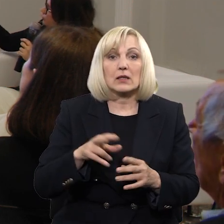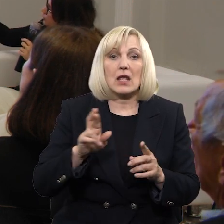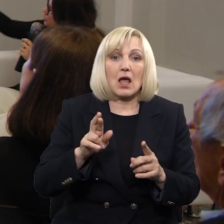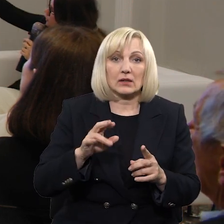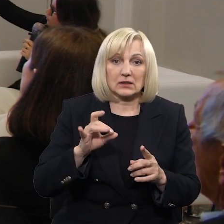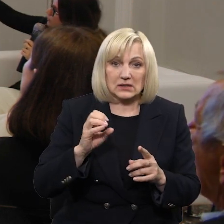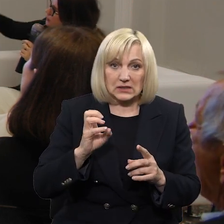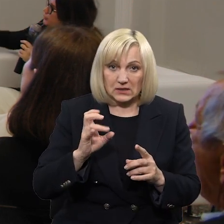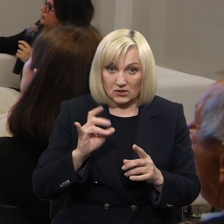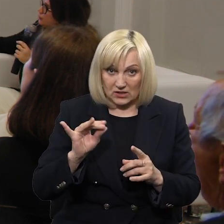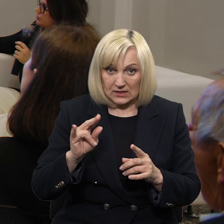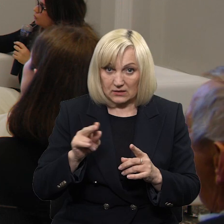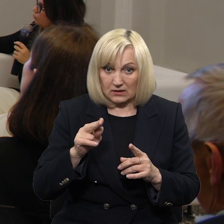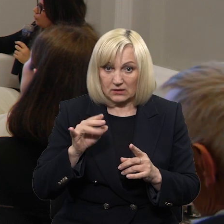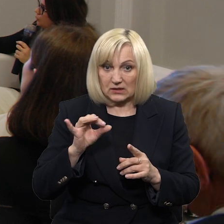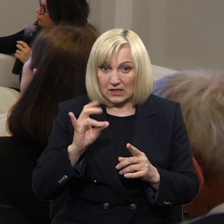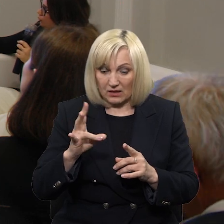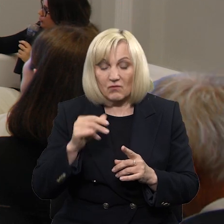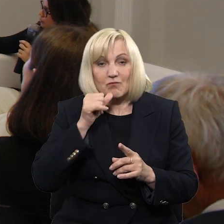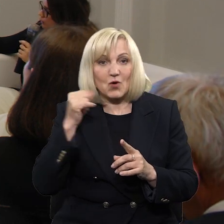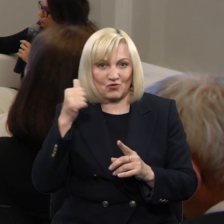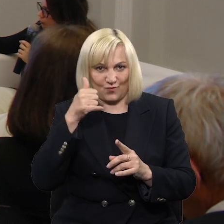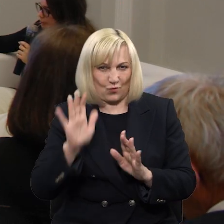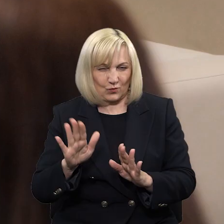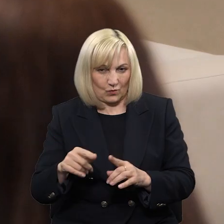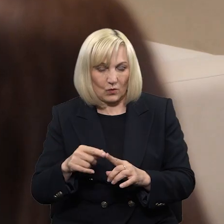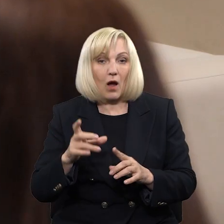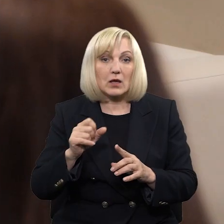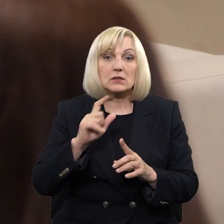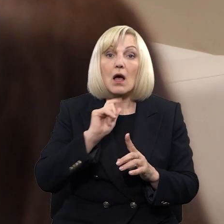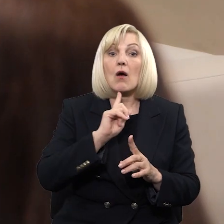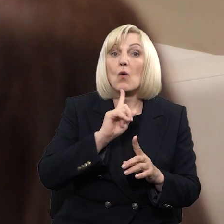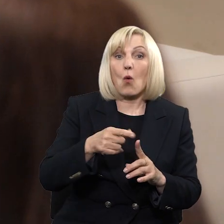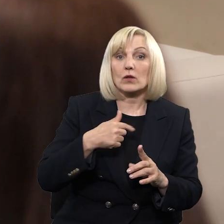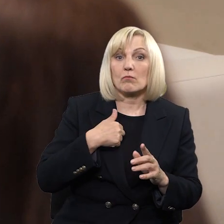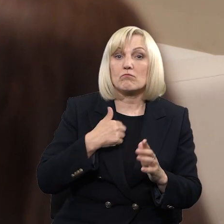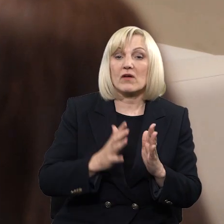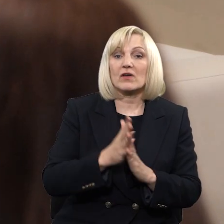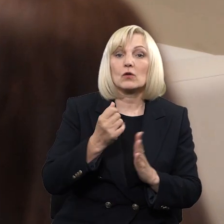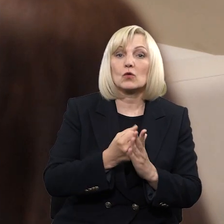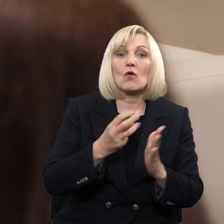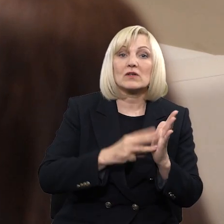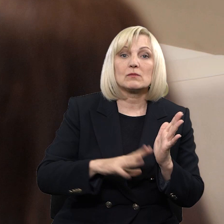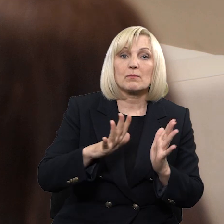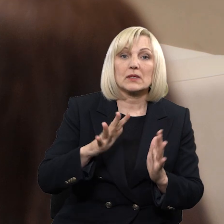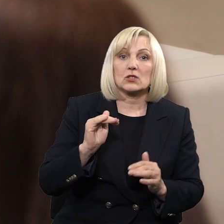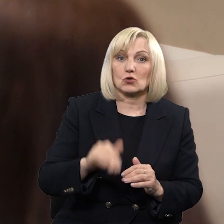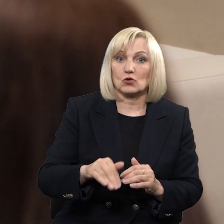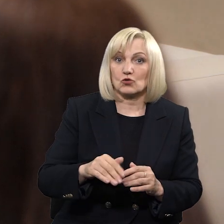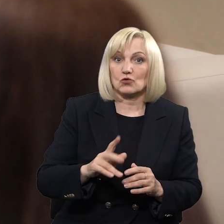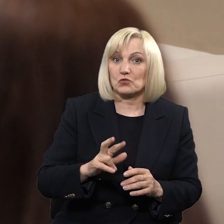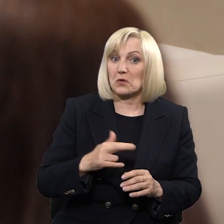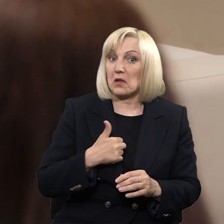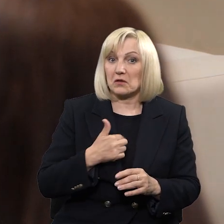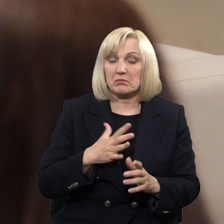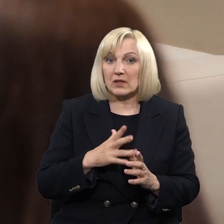в Яндекс Дзен это последний значок мы пришли только в прошлом году но за год мы выросли там до 80 тысяч что